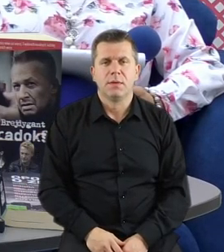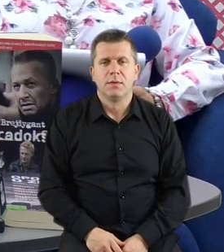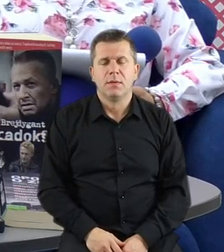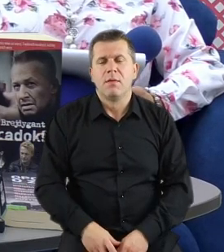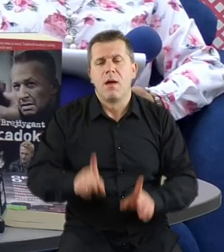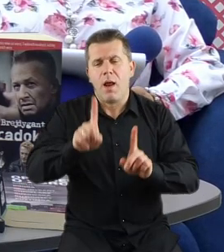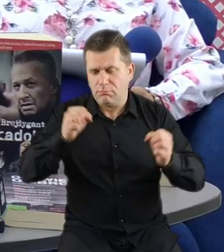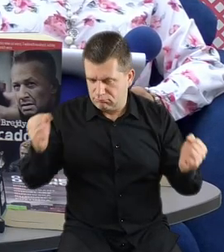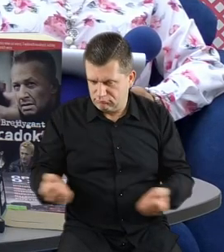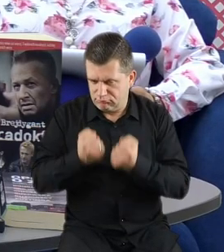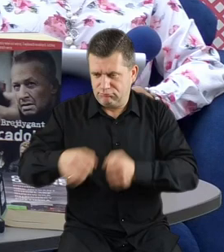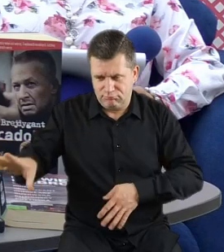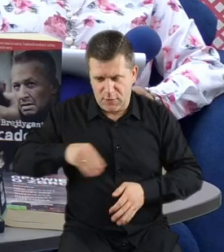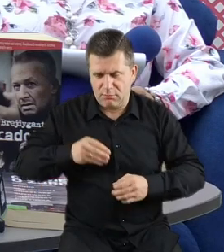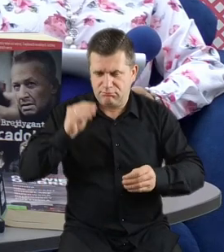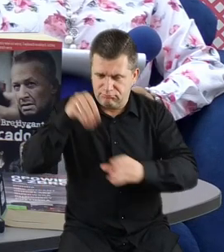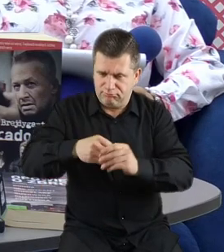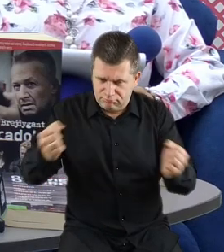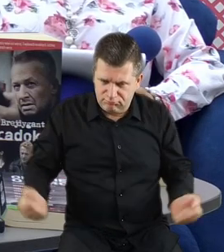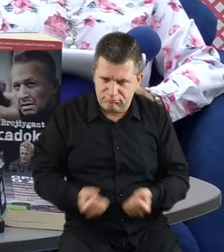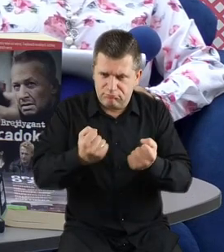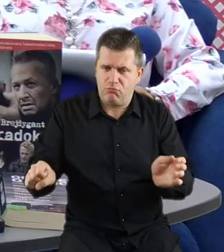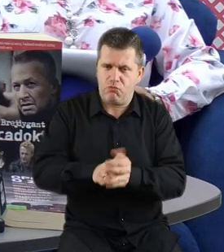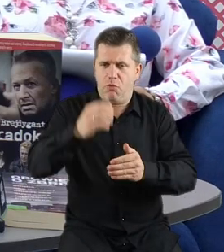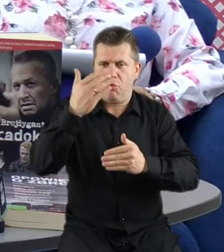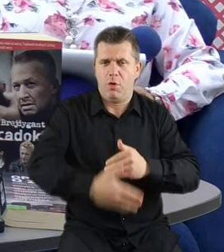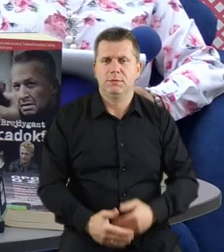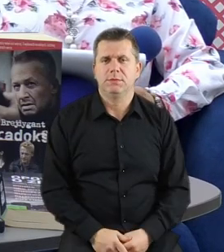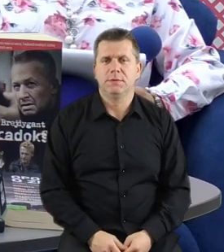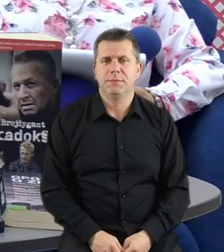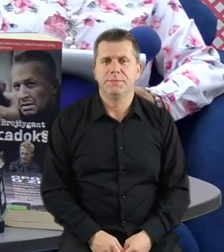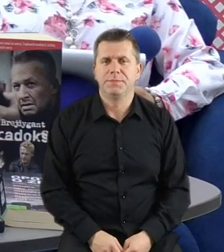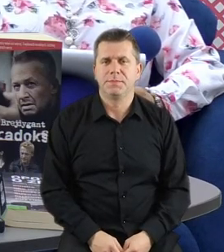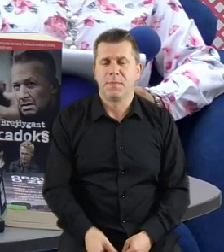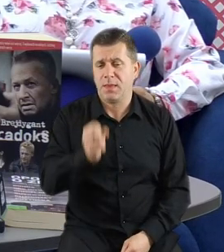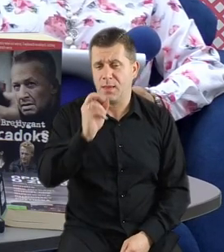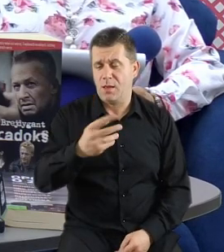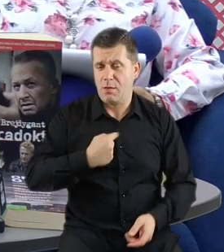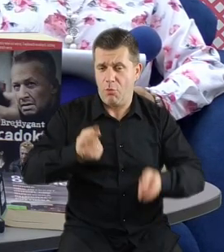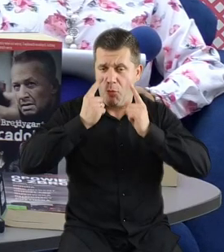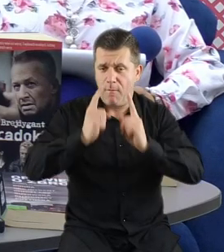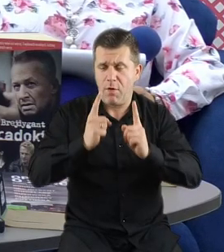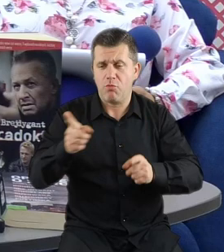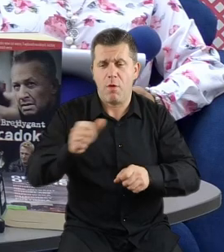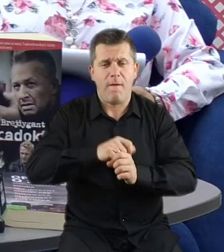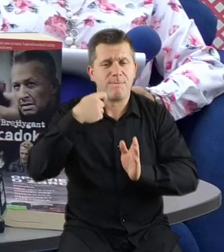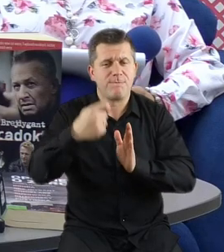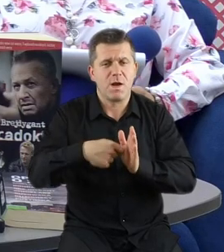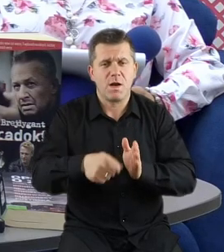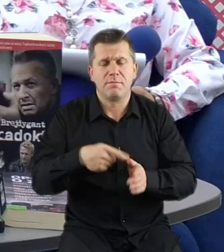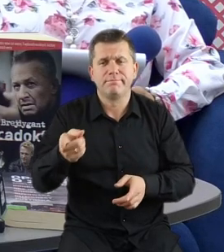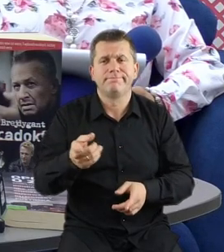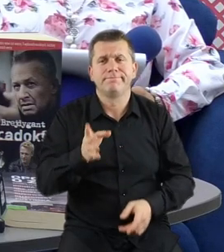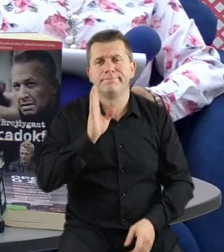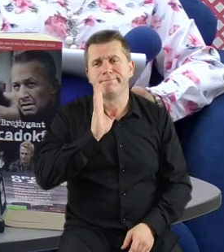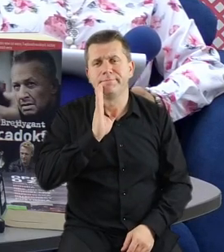No, ale starałem się być z nim zaangażowany jakby do końca. Tak, ja uważam, że to w ogóle jest film, który z jakimś